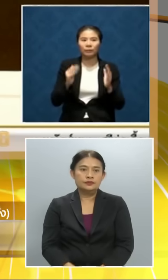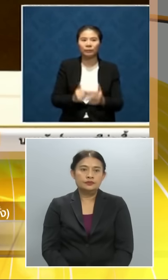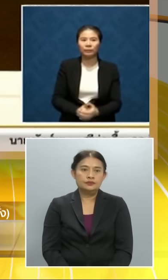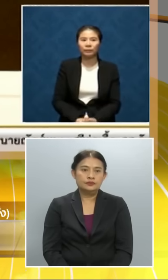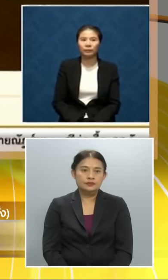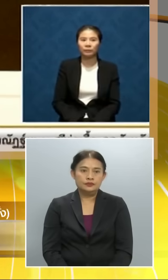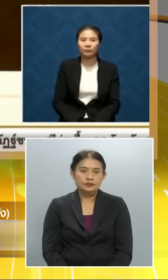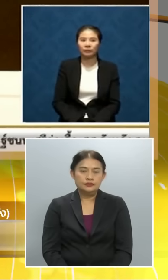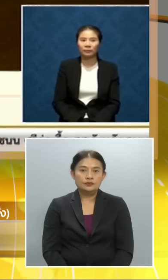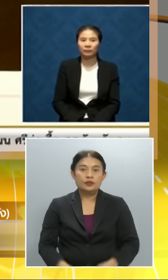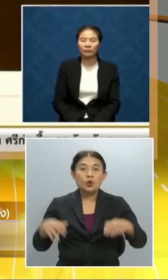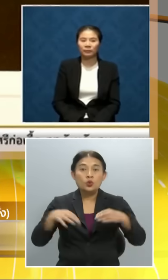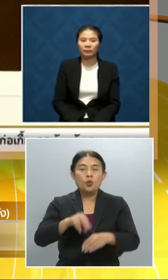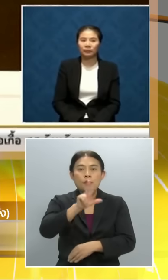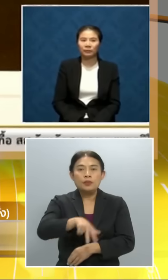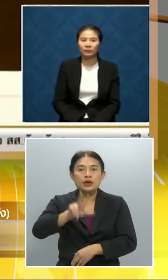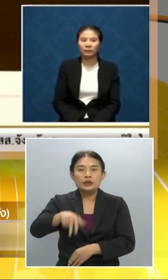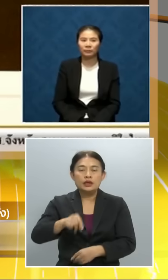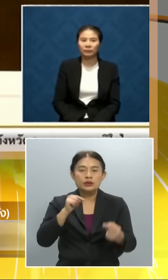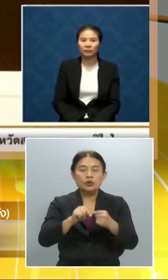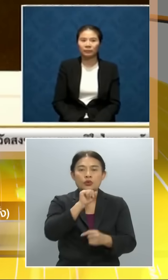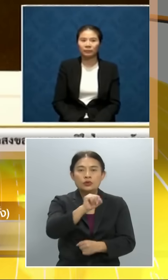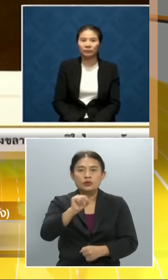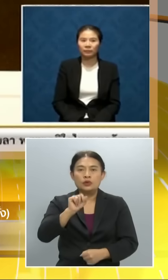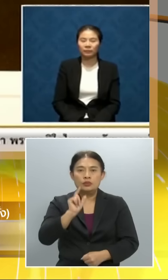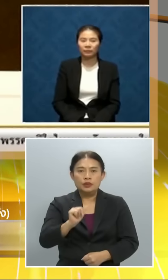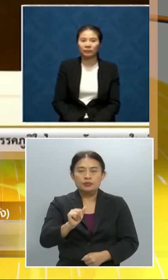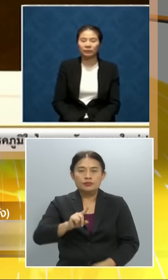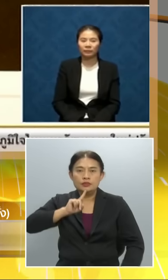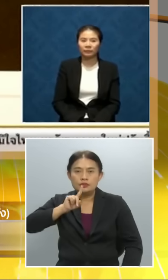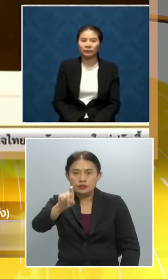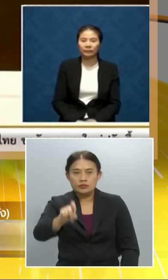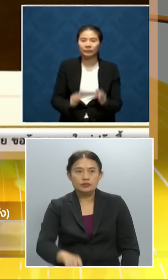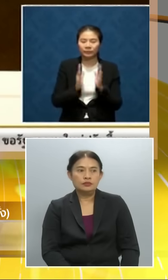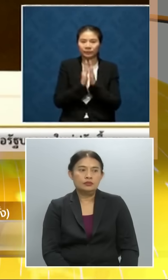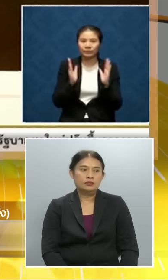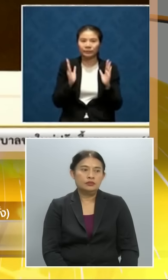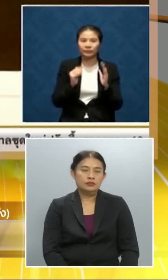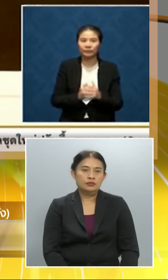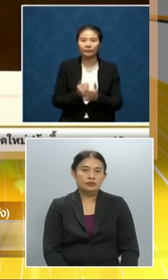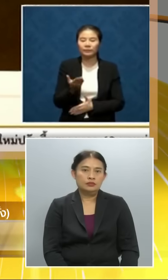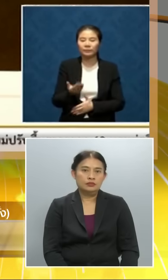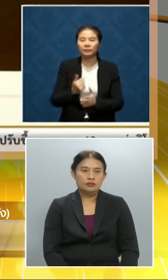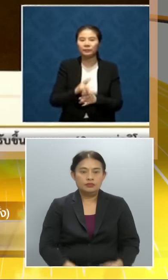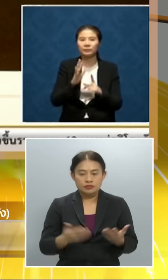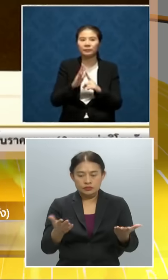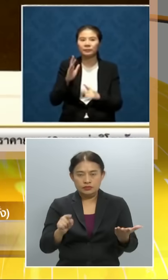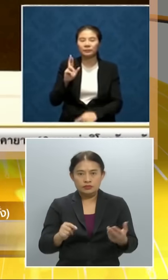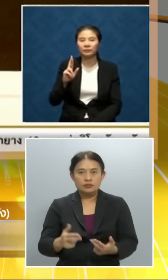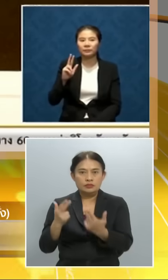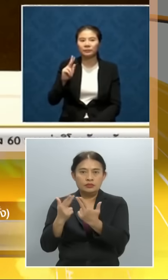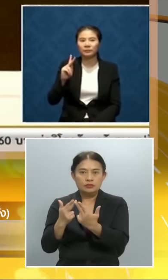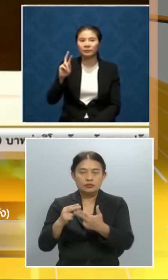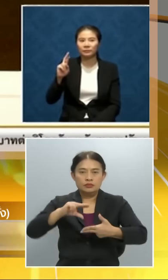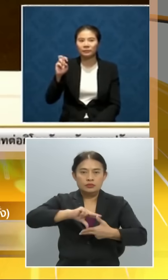พรรคเพื่อไทยส.สเป็นหลักในการตั้งคำถามมีคนทักเหมือนกันกับอีกอันนึงคือไม่มีรวมไทยช่างชาติพลัง